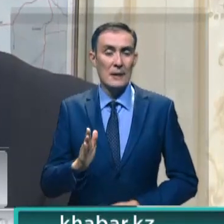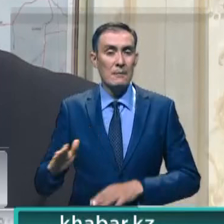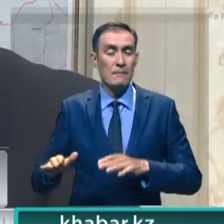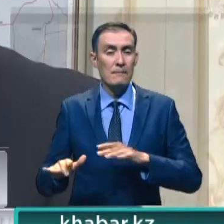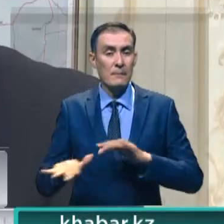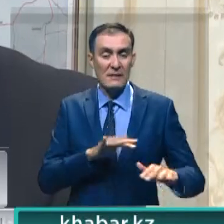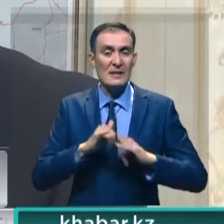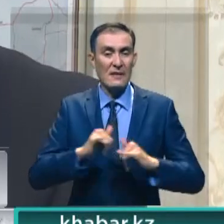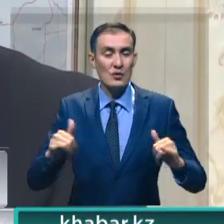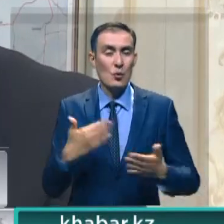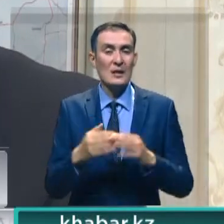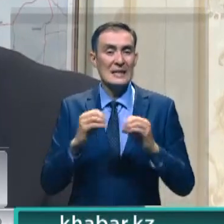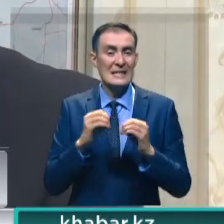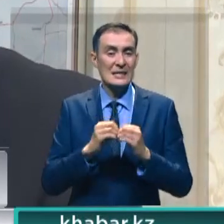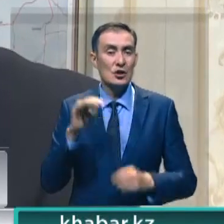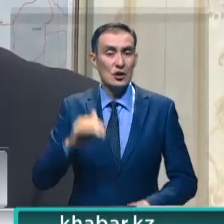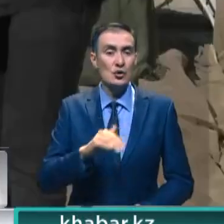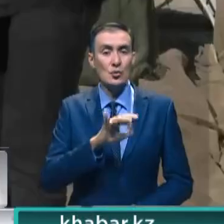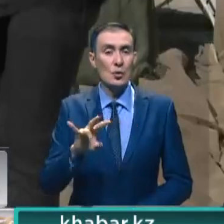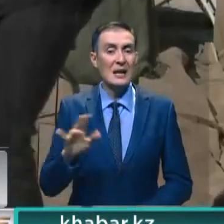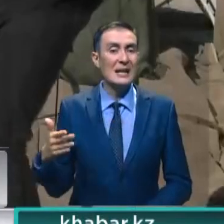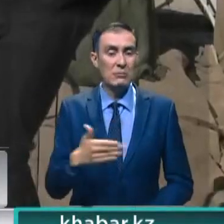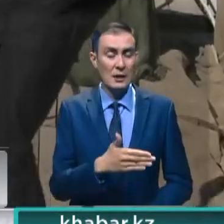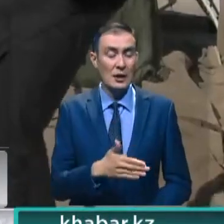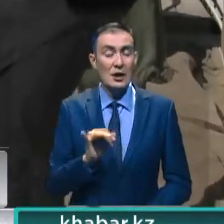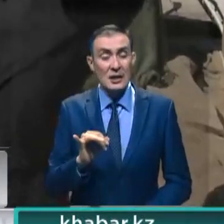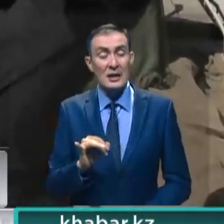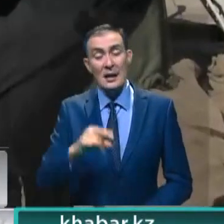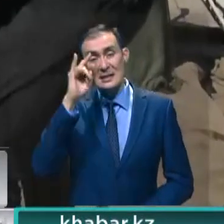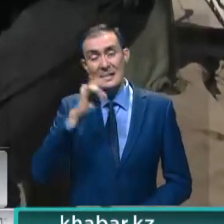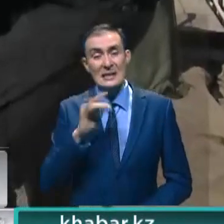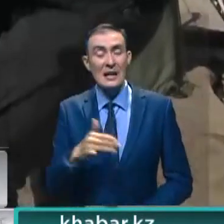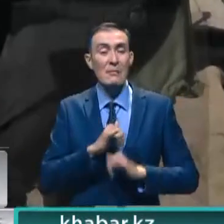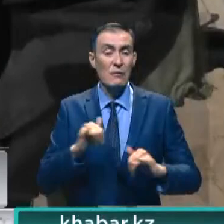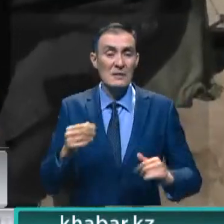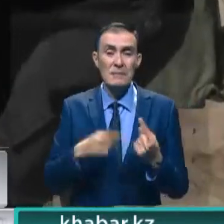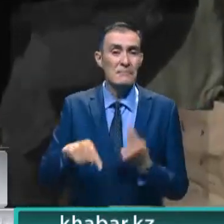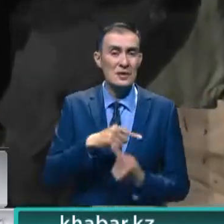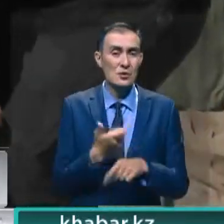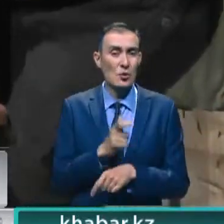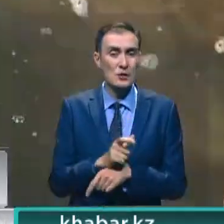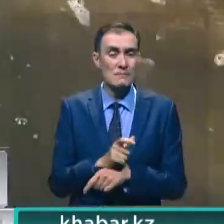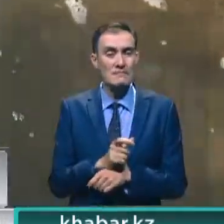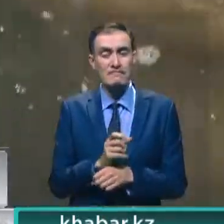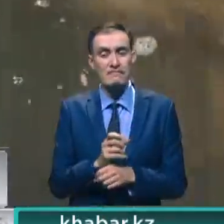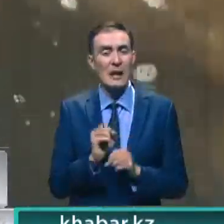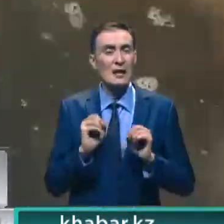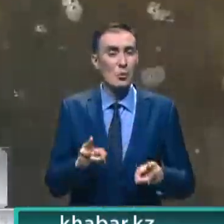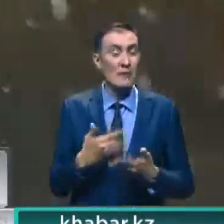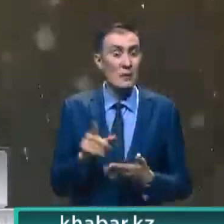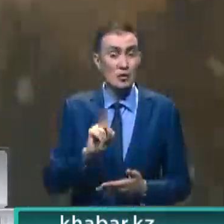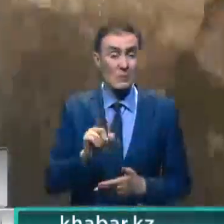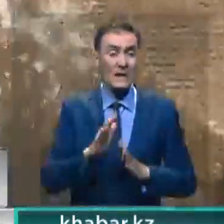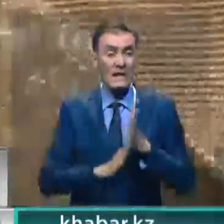проводиться выращивание около 10 тысяч тонн рыбы. И все же казахстанское рыбоводство – бизнес достаточно рисковый. Например,